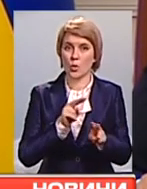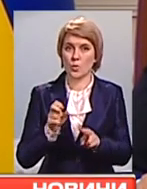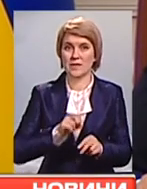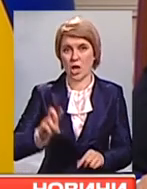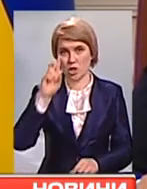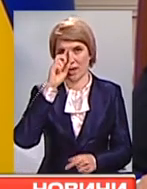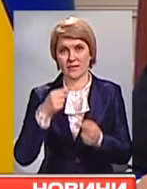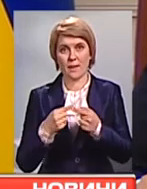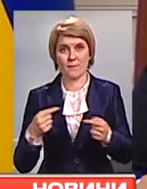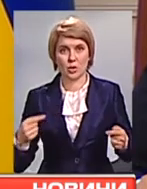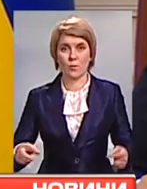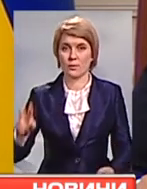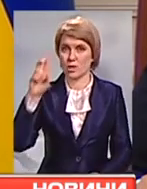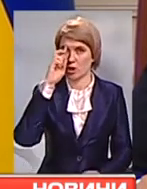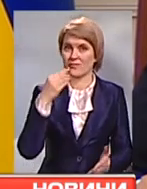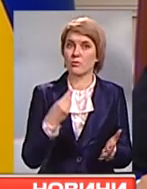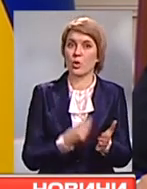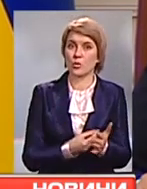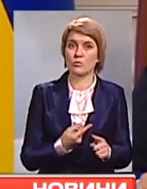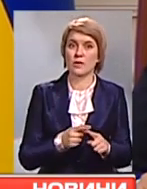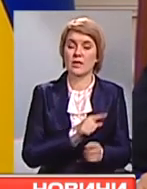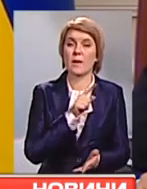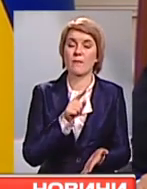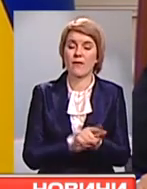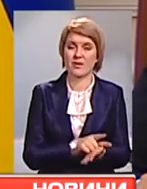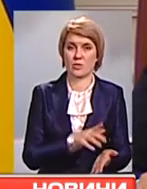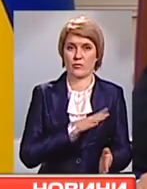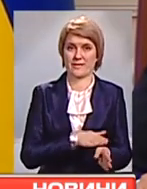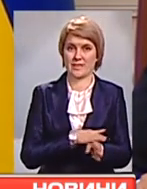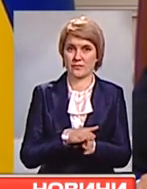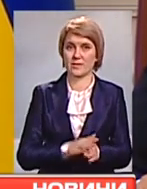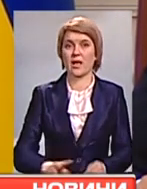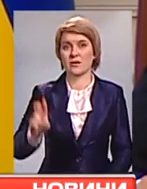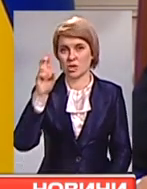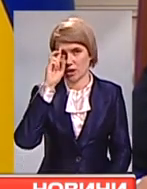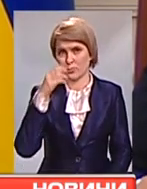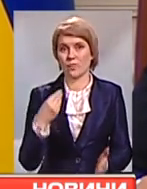і державними коштами, який повинен був здійснюватися Державною фінансовою інспекцією.